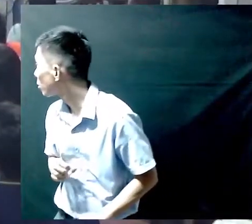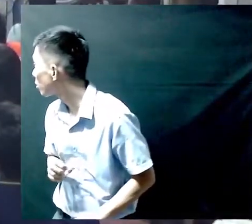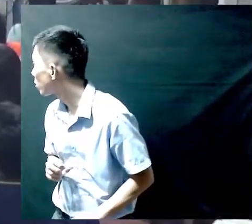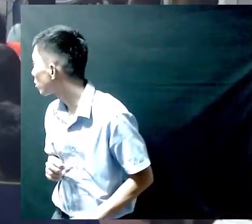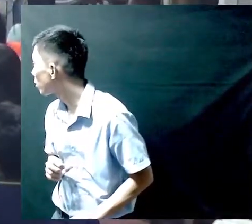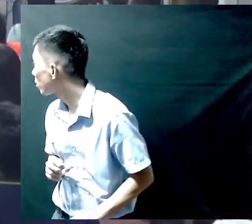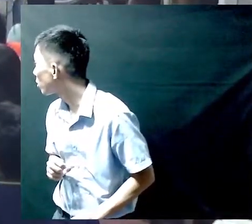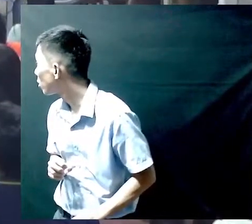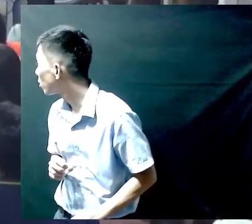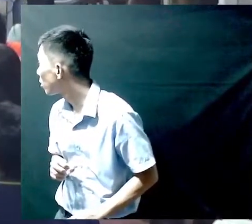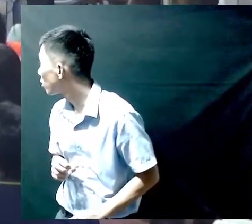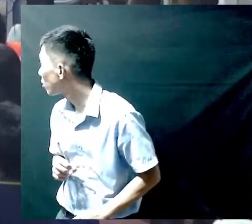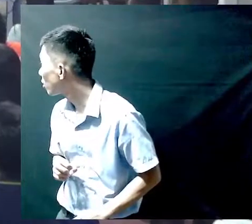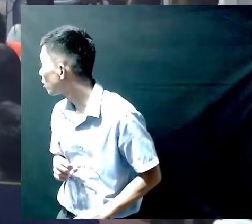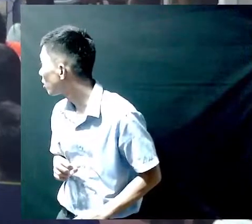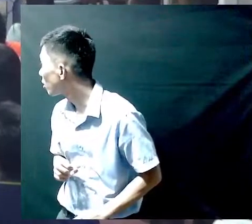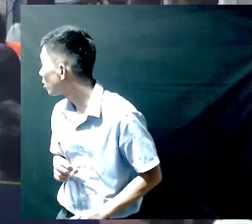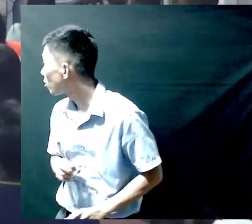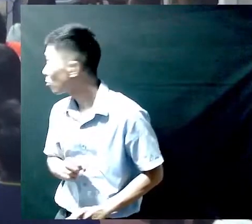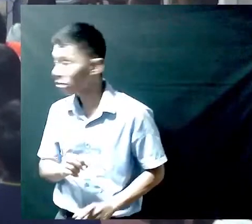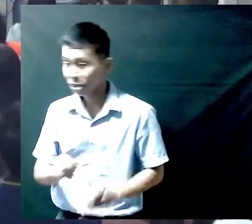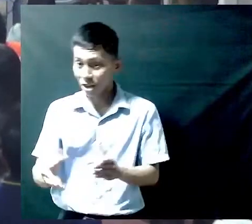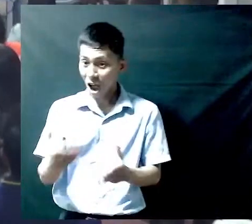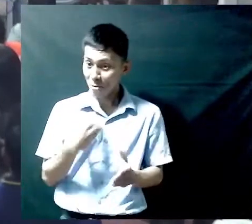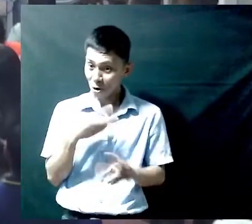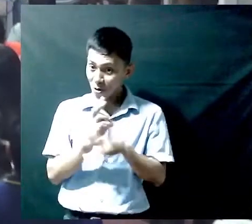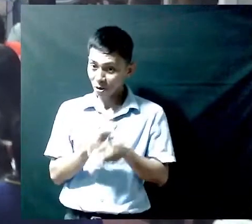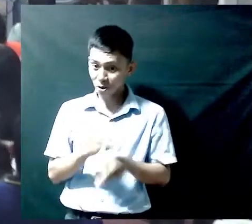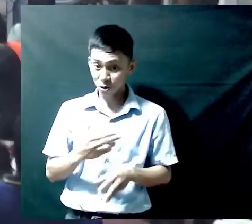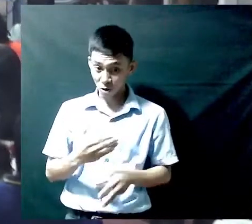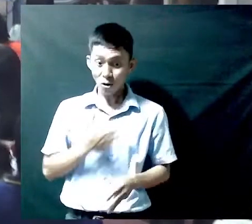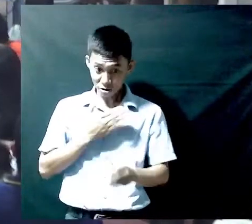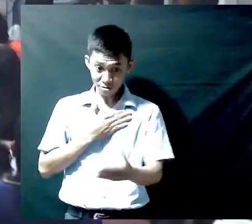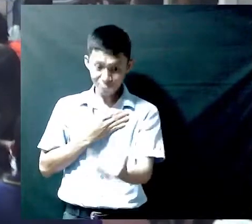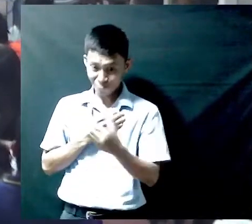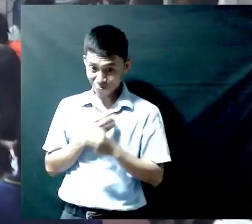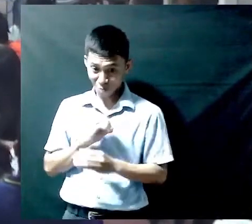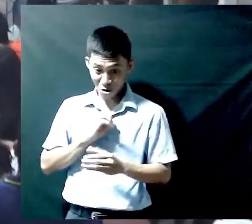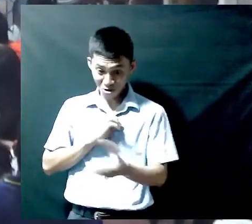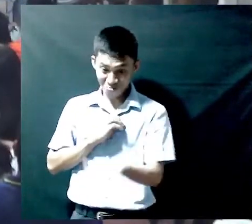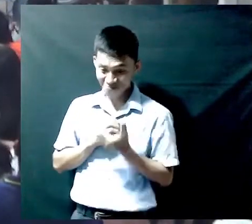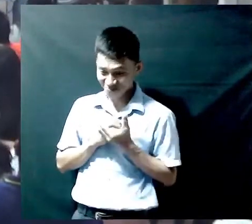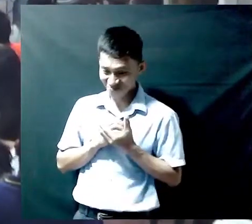akin, akin na to, syempre. Binigay mo na eh, di ba?